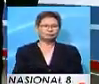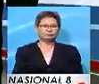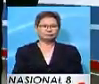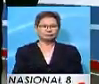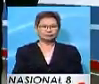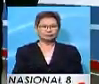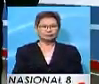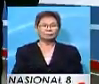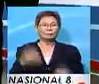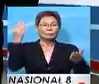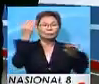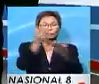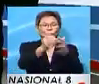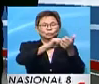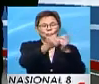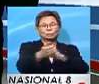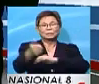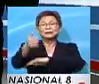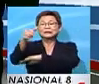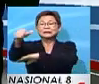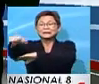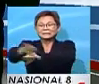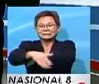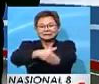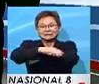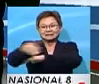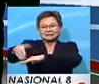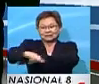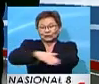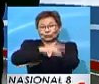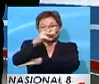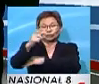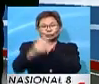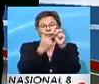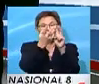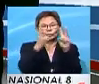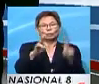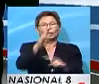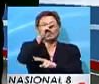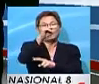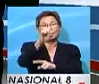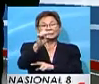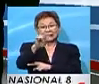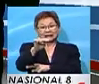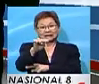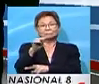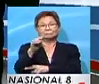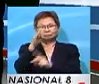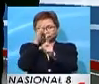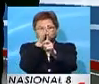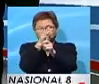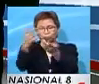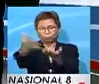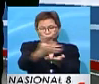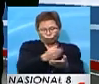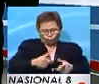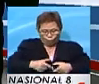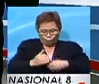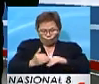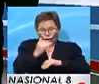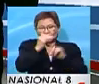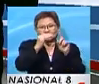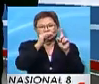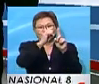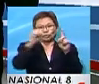ibugara menjelangkan si Kuala Lumpur 2017 Majlis sukan negara MSN juga menyasarkan pungutan pingat melebihi